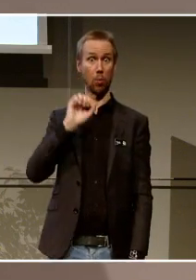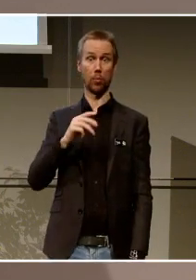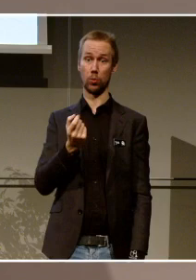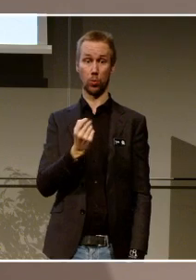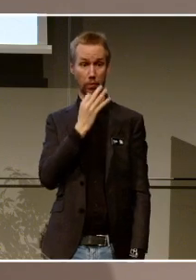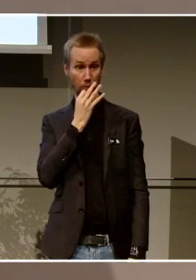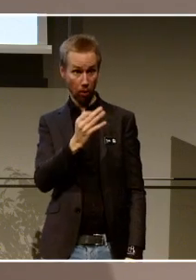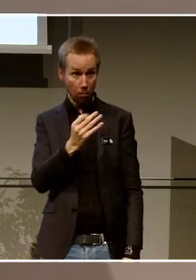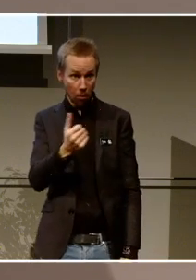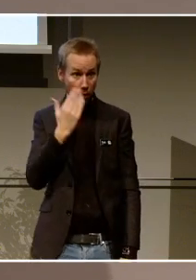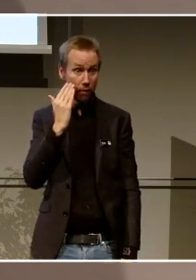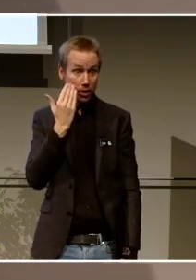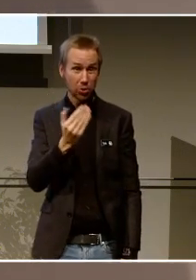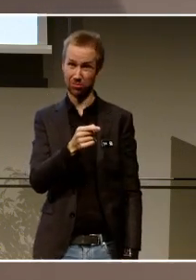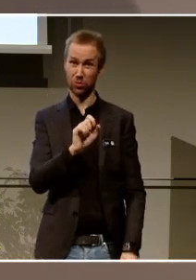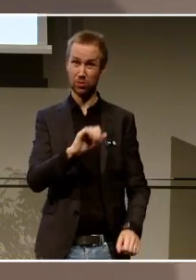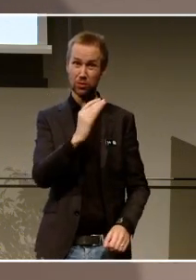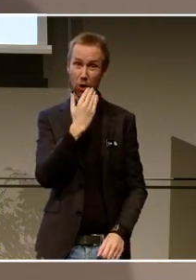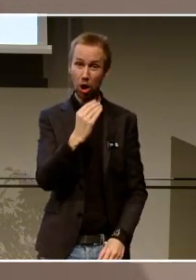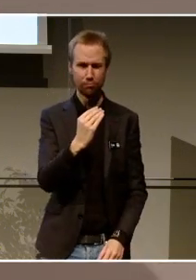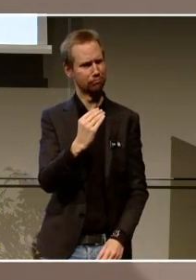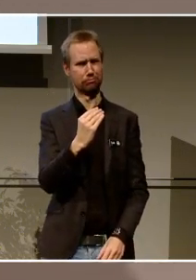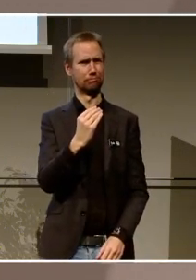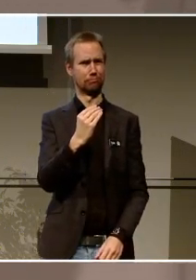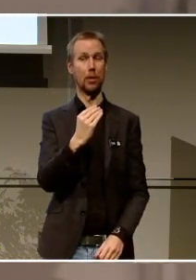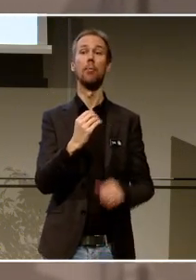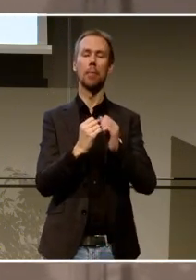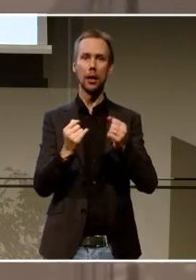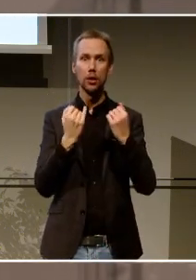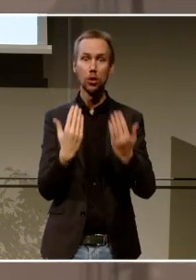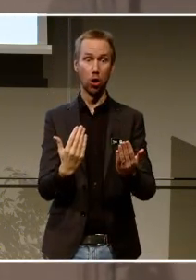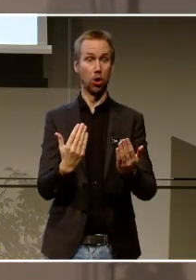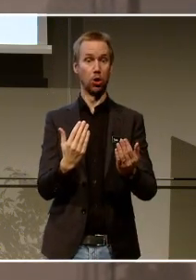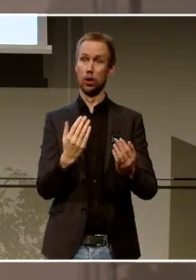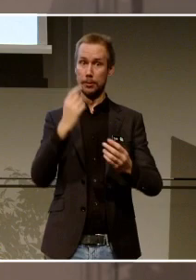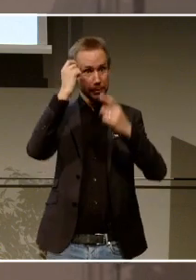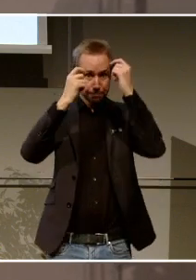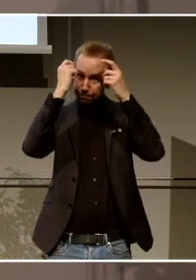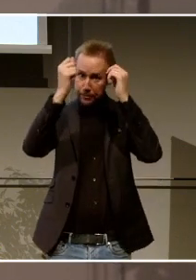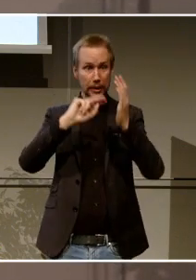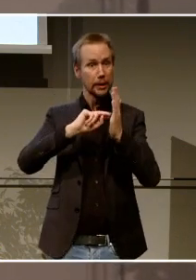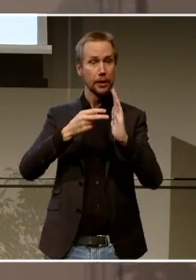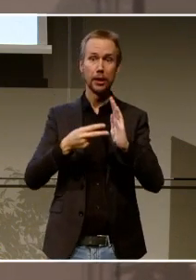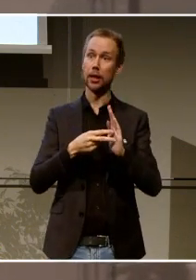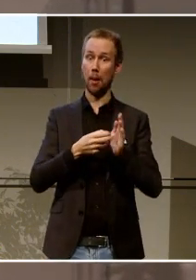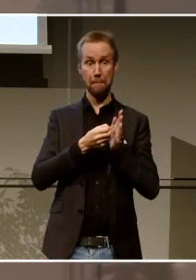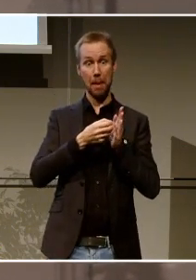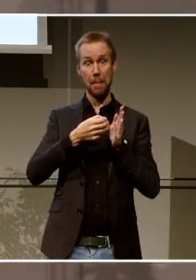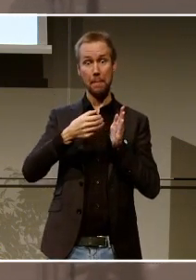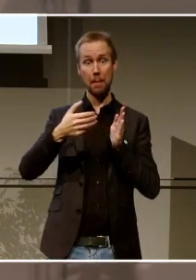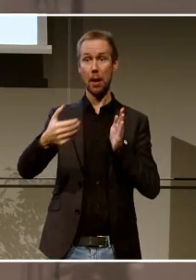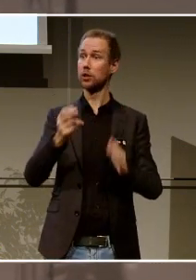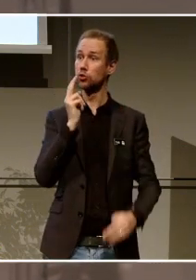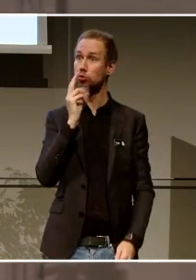sedan. Men idag är det så att tekniken driver fram väldigt många nya behov och tankar som vi kanske inte tror att vi